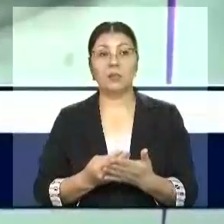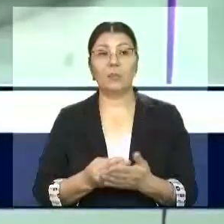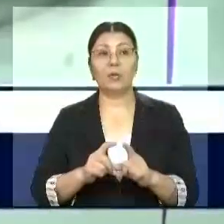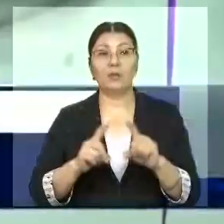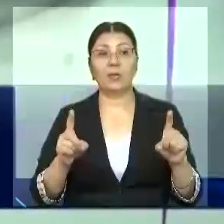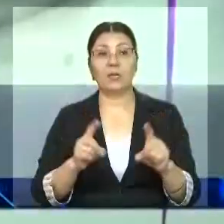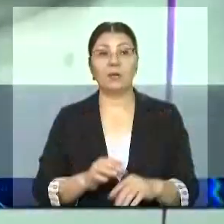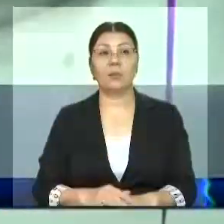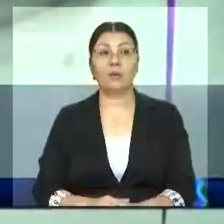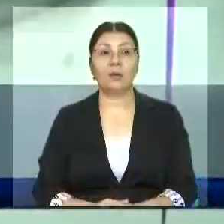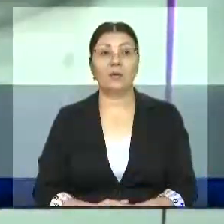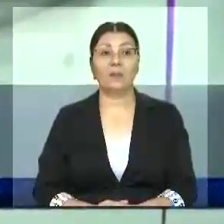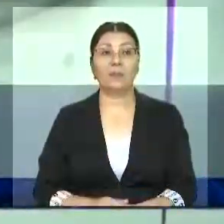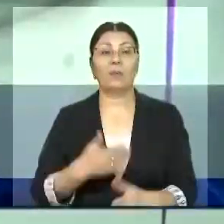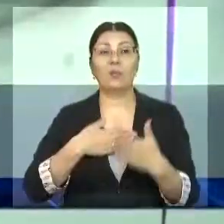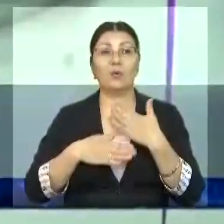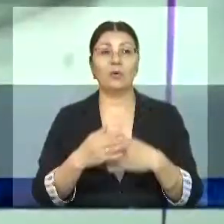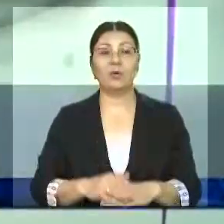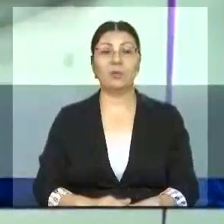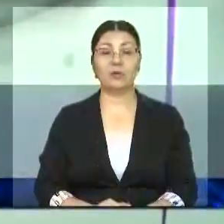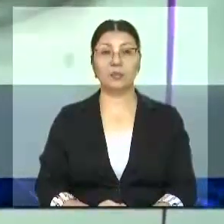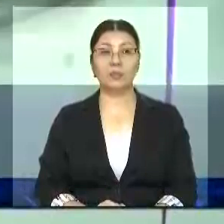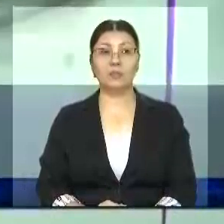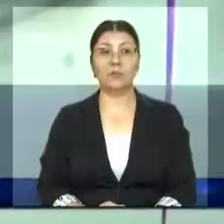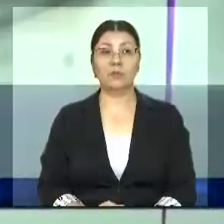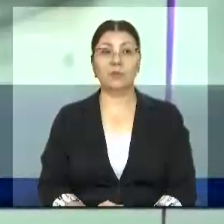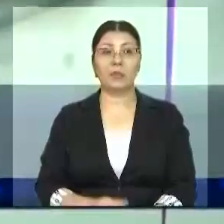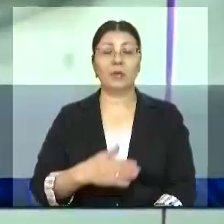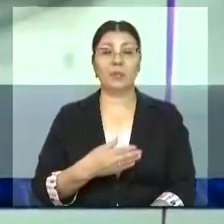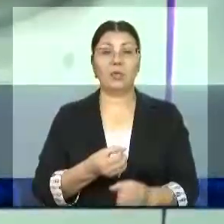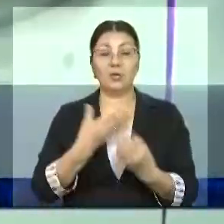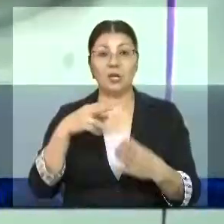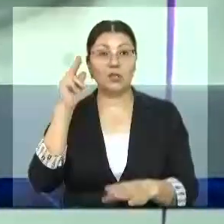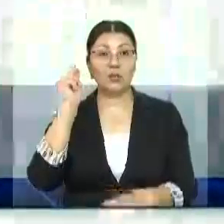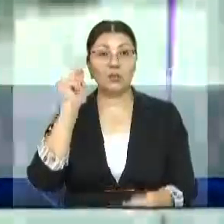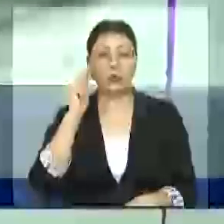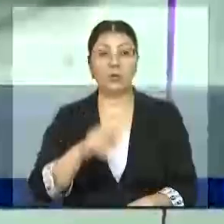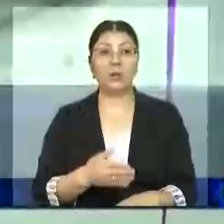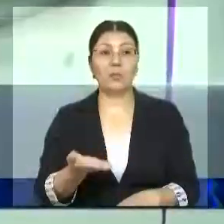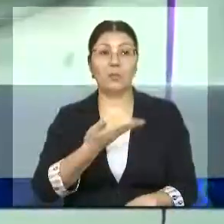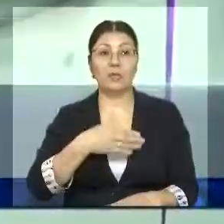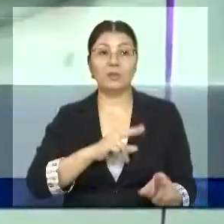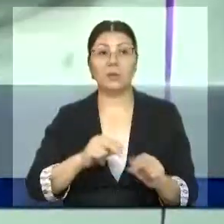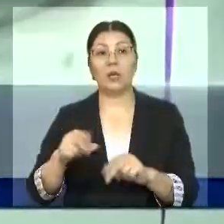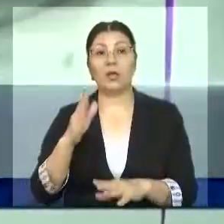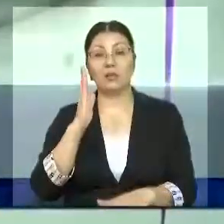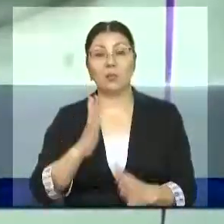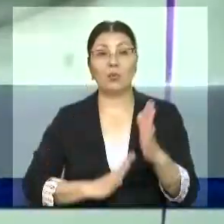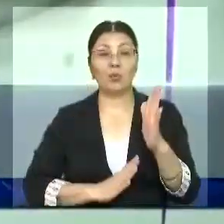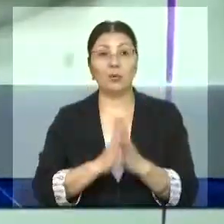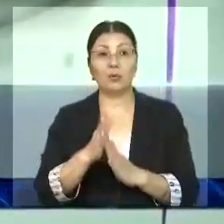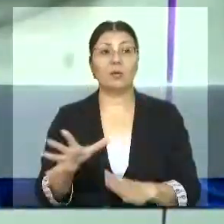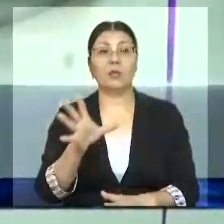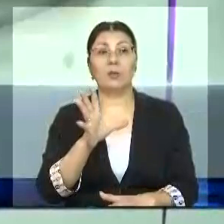мектепке келгеніме қатты қуаныстымын. Мен жақсы оқимын. Біз бақытты болып өсуге